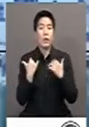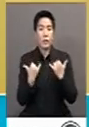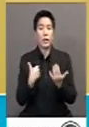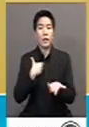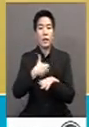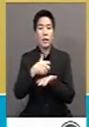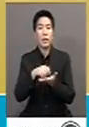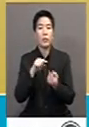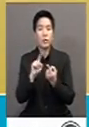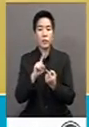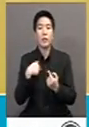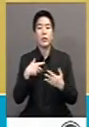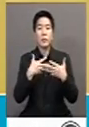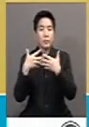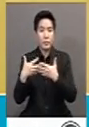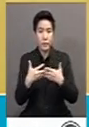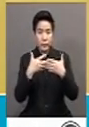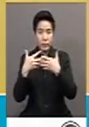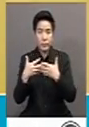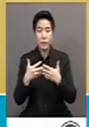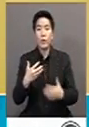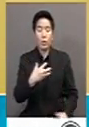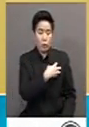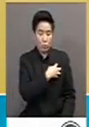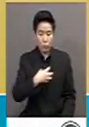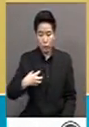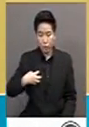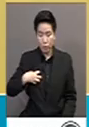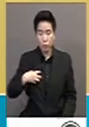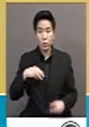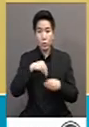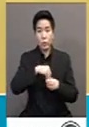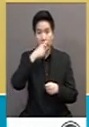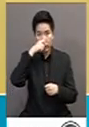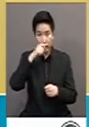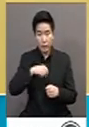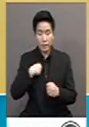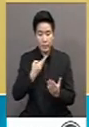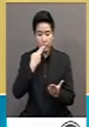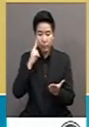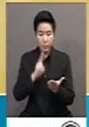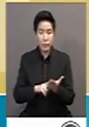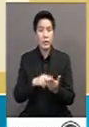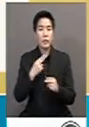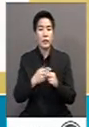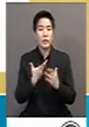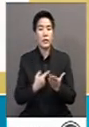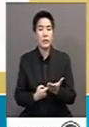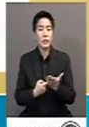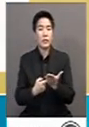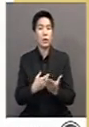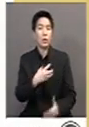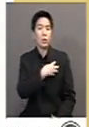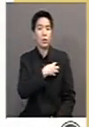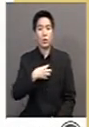ไปเริ่มต้นกันที่ทางสหรัฐก่อนครับสถานทูตสหรัฐประจำประเทศไทยครับได้เผยแพร่แถลงการของนายกลินเดวีเ